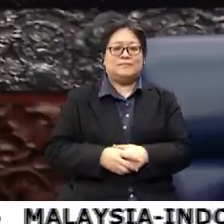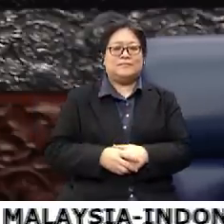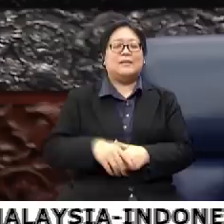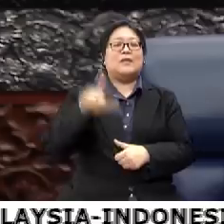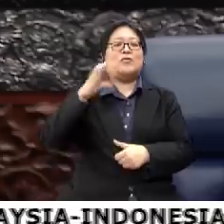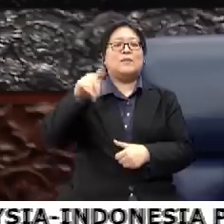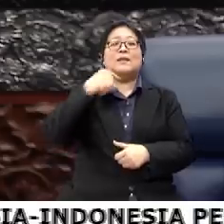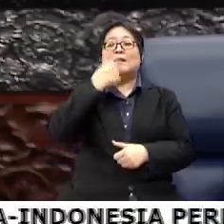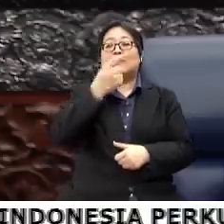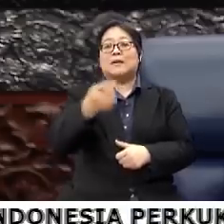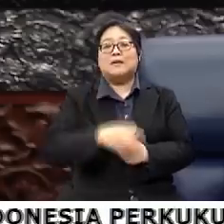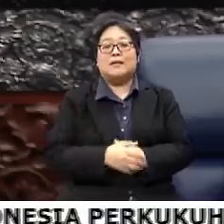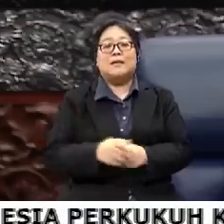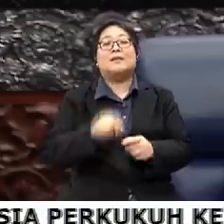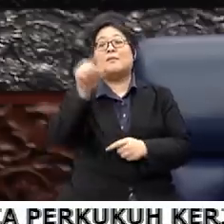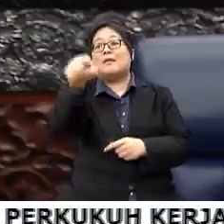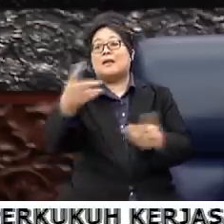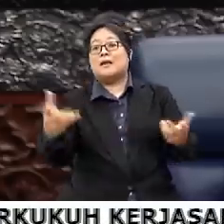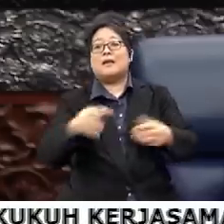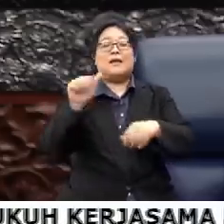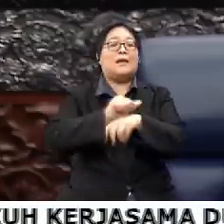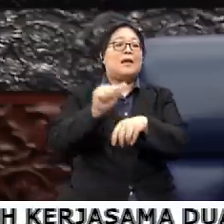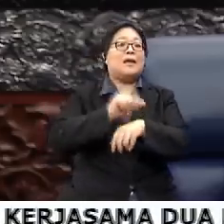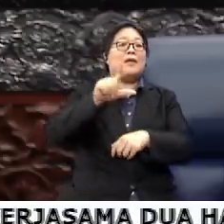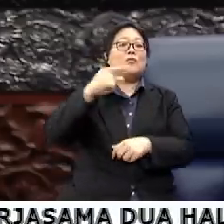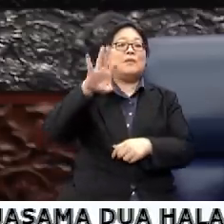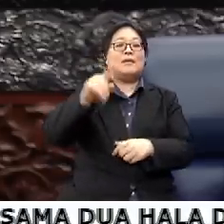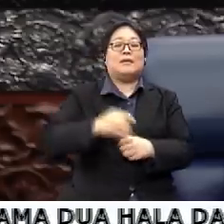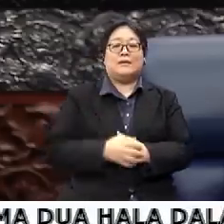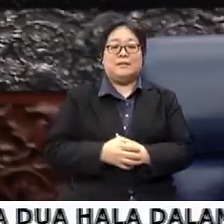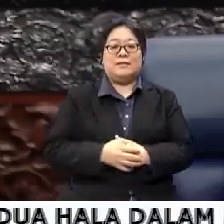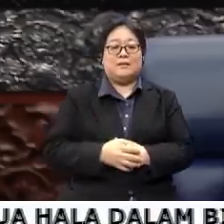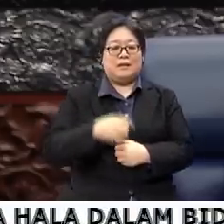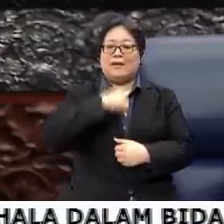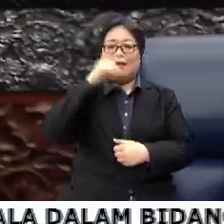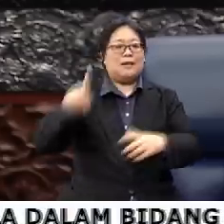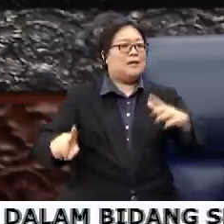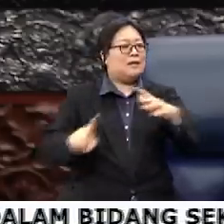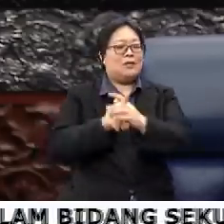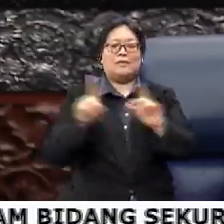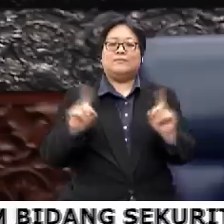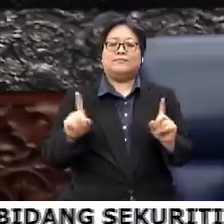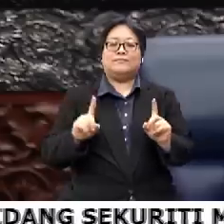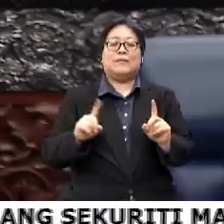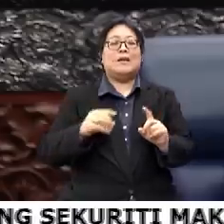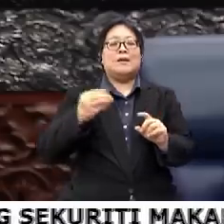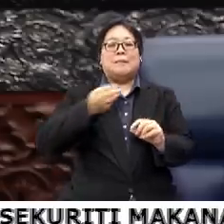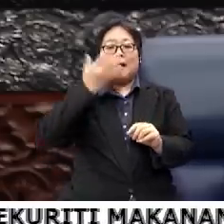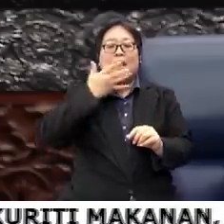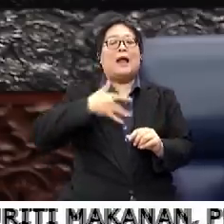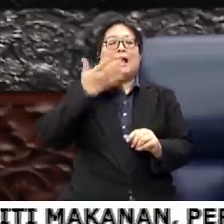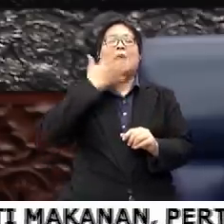LGBT okay, siapa okay. Dia? Ini sebelah sana kah amalkan LGBT? Saya tak panggilkan soal itu Tuan Ketua. Makan cili rasa